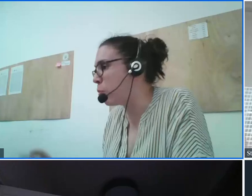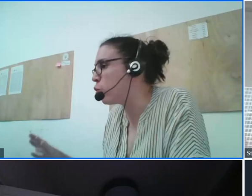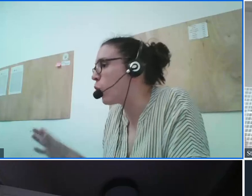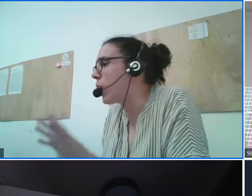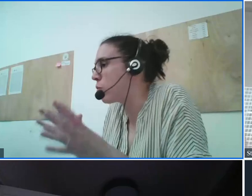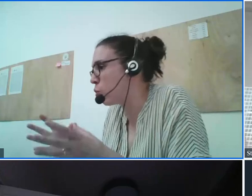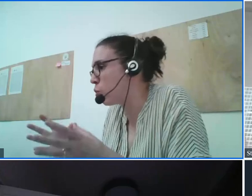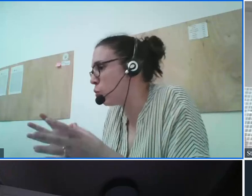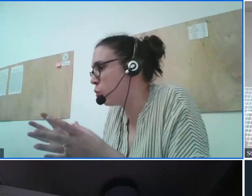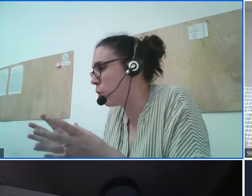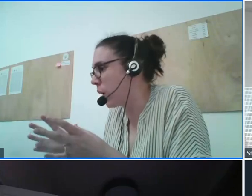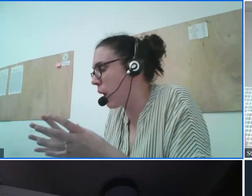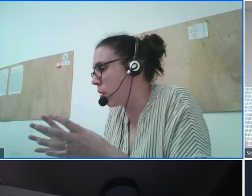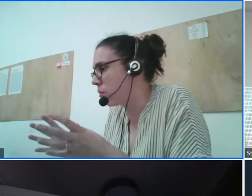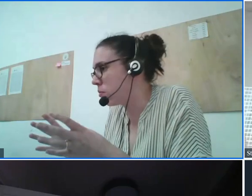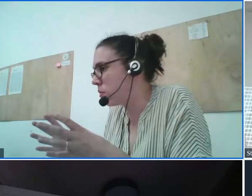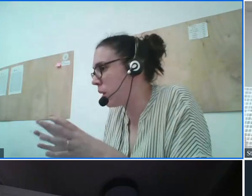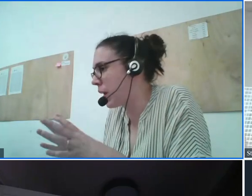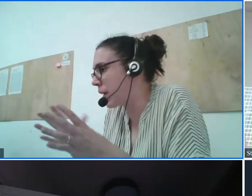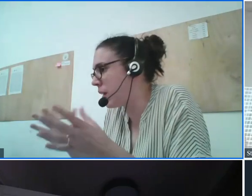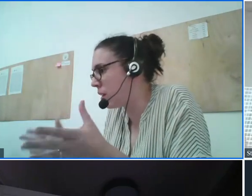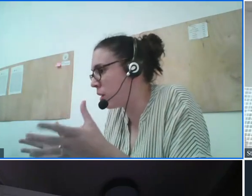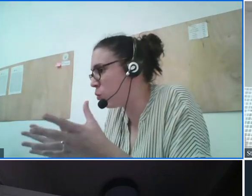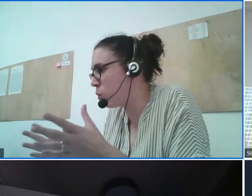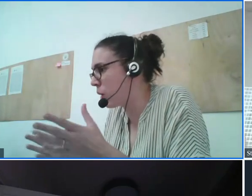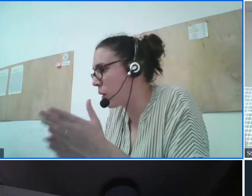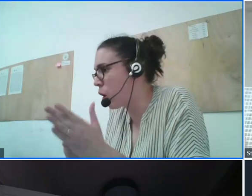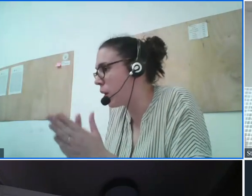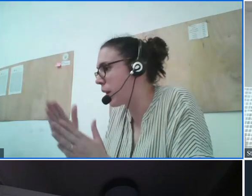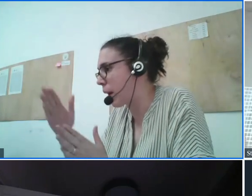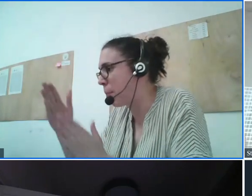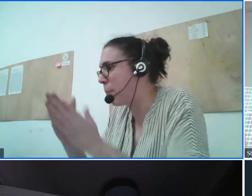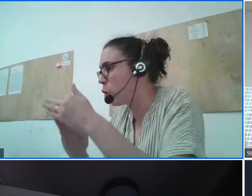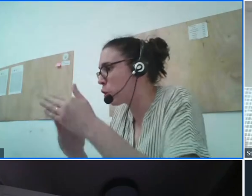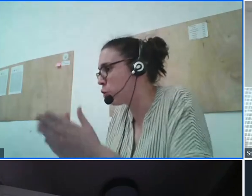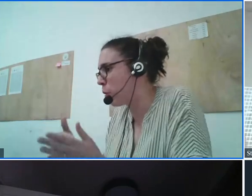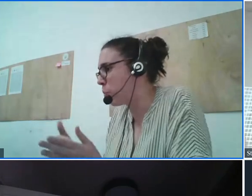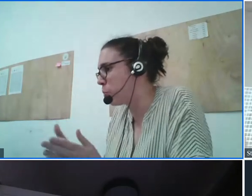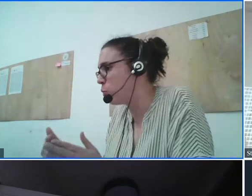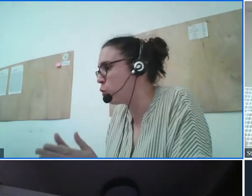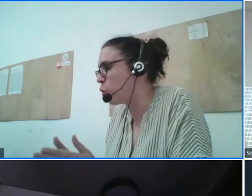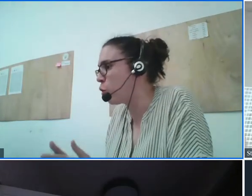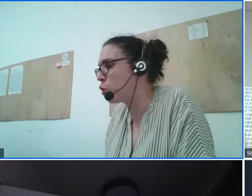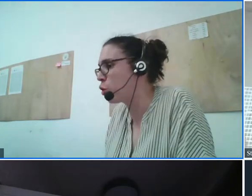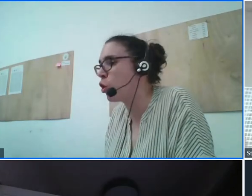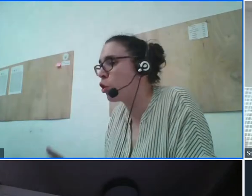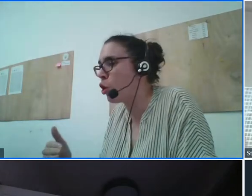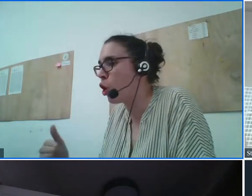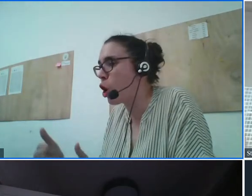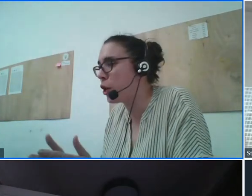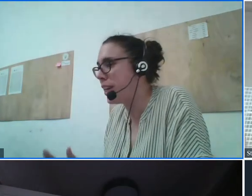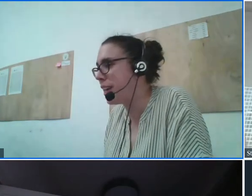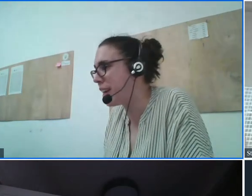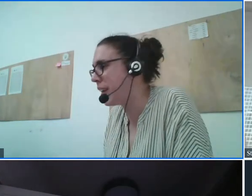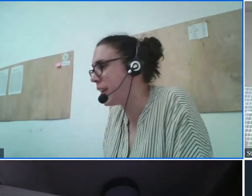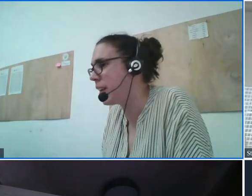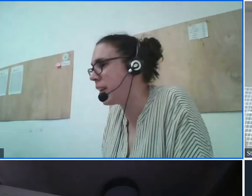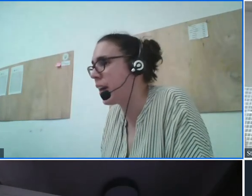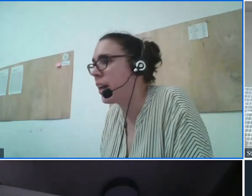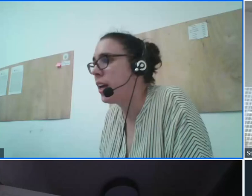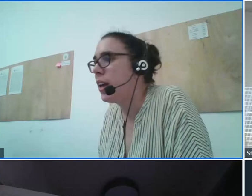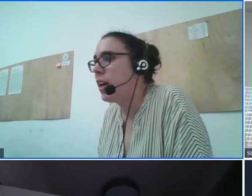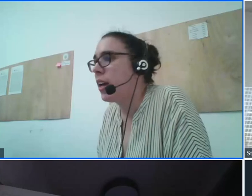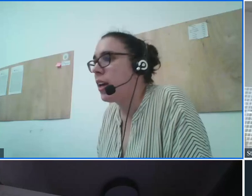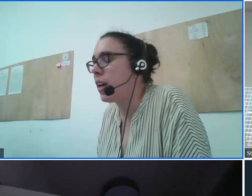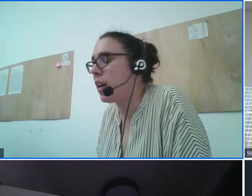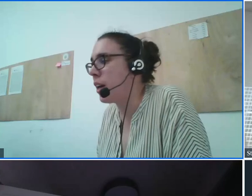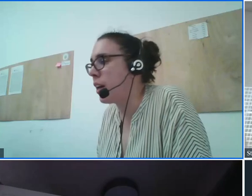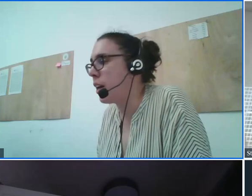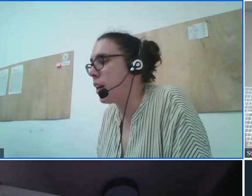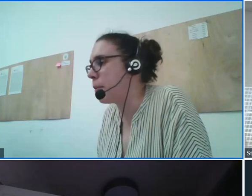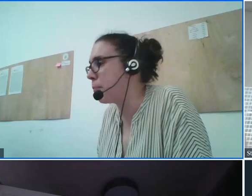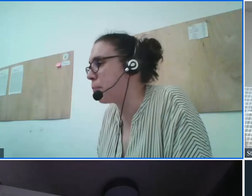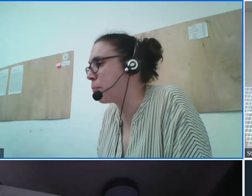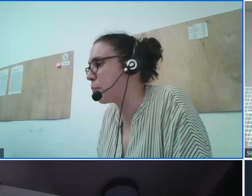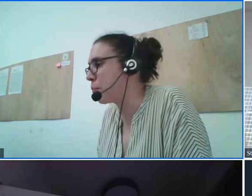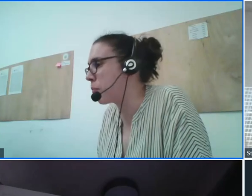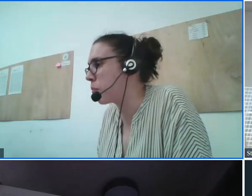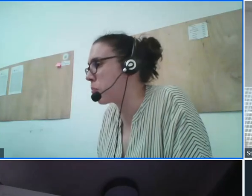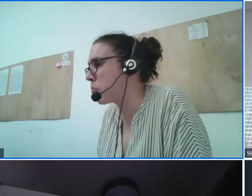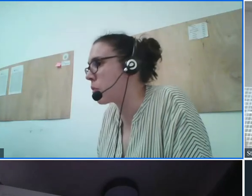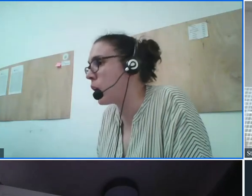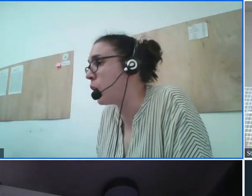quantomeno appunto la struttura, l'architettura, no? Il rapporto appunto colonne e righe